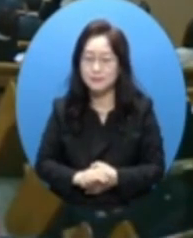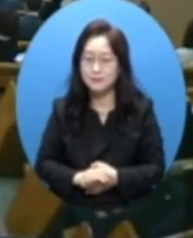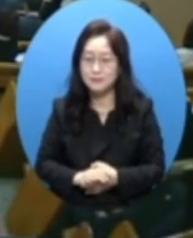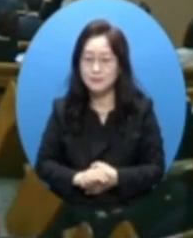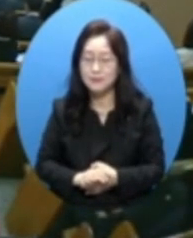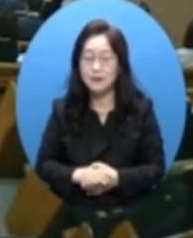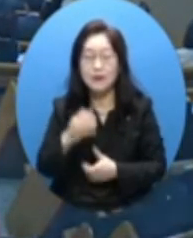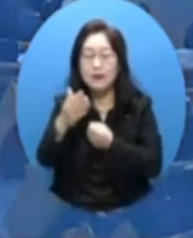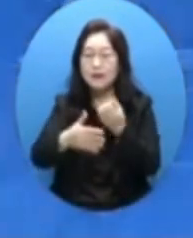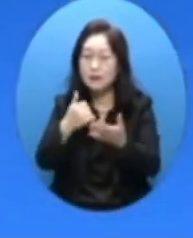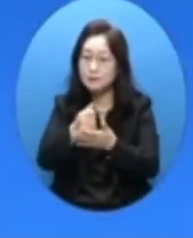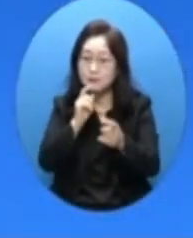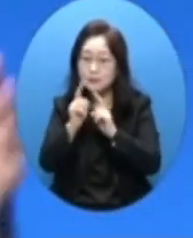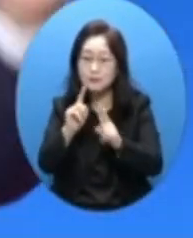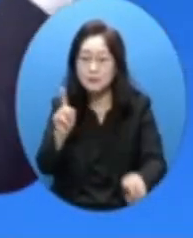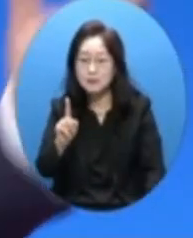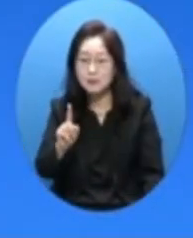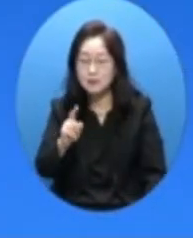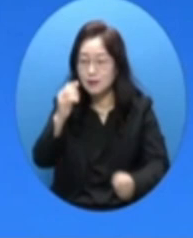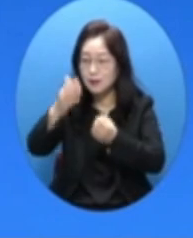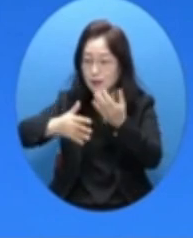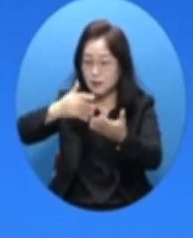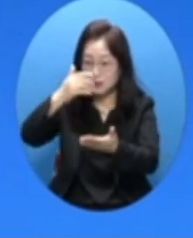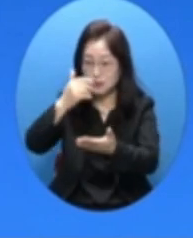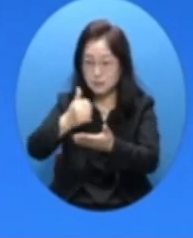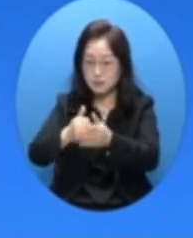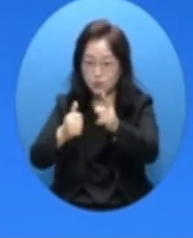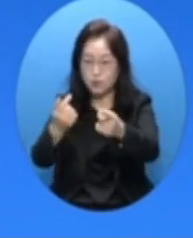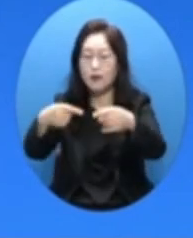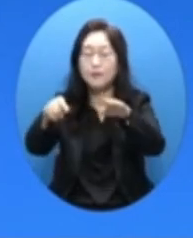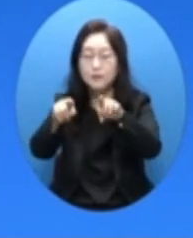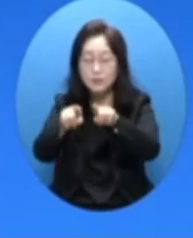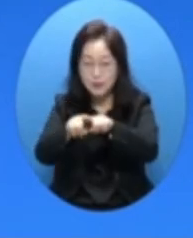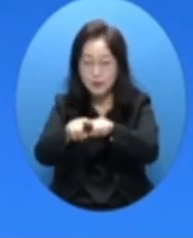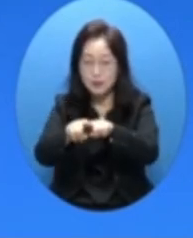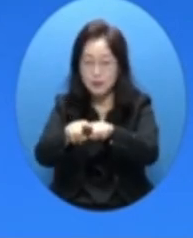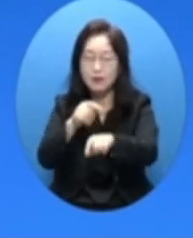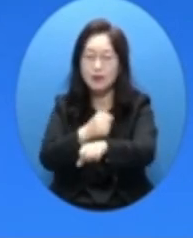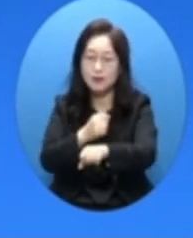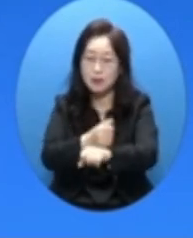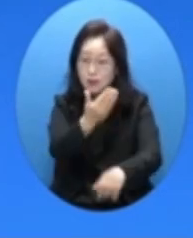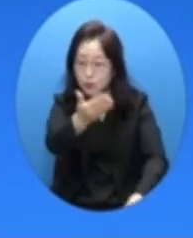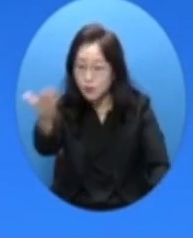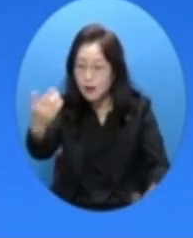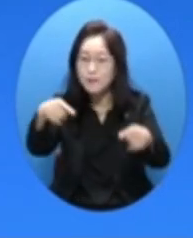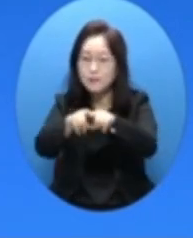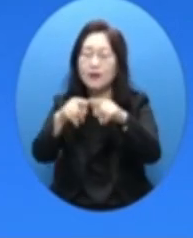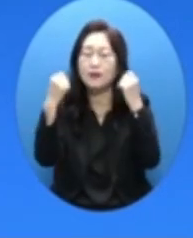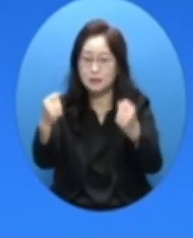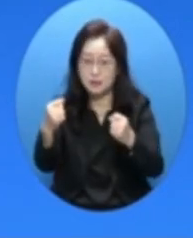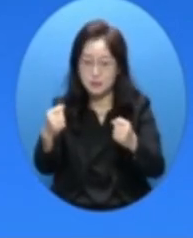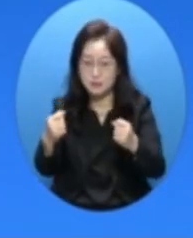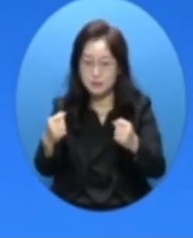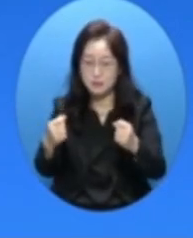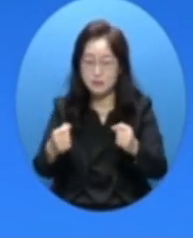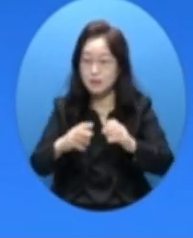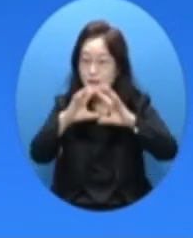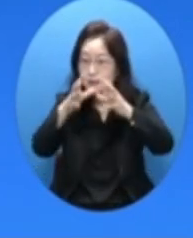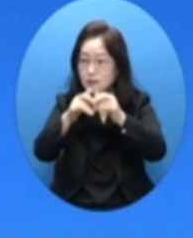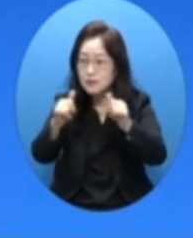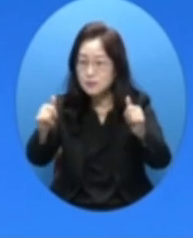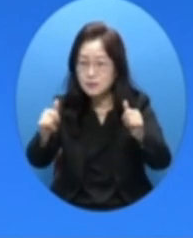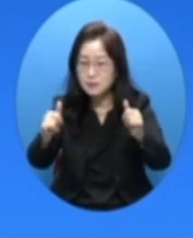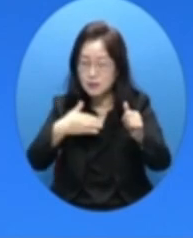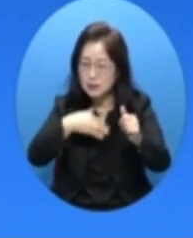하나님께서 말씀하셨습니다네 하나님 야애가 너와 함께 하느니라 너와 함께 하느냐 세상 사람들은